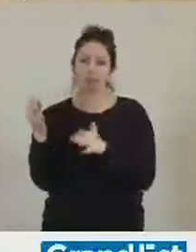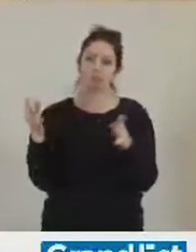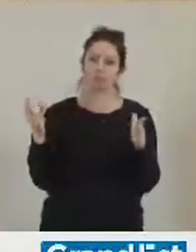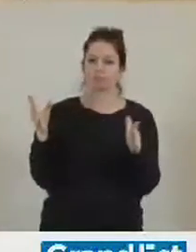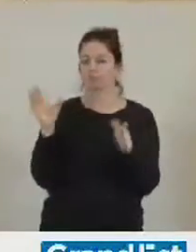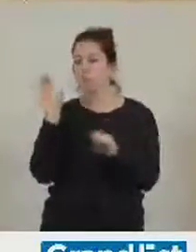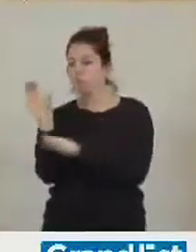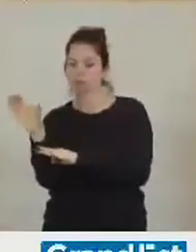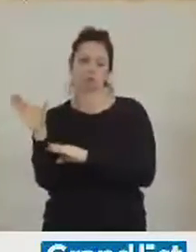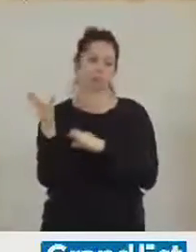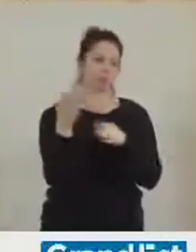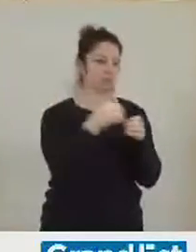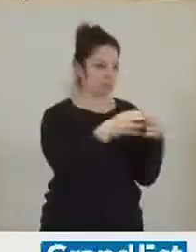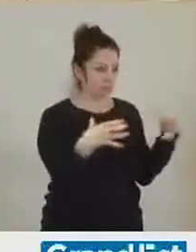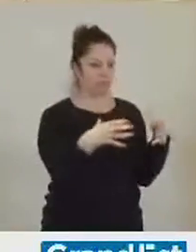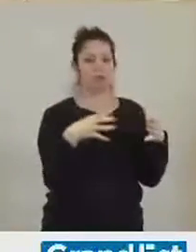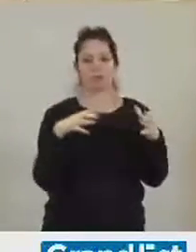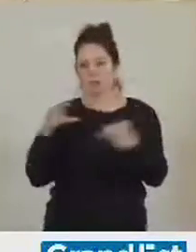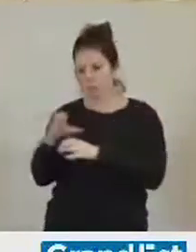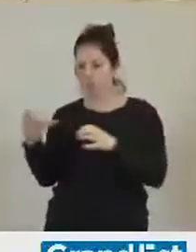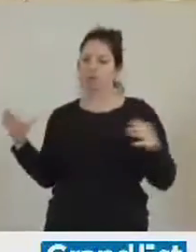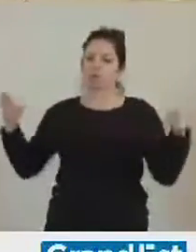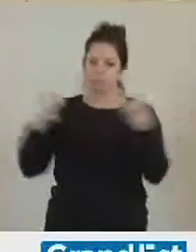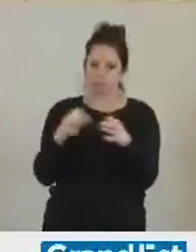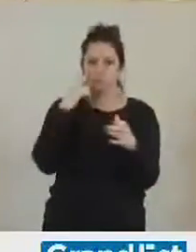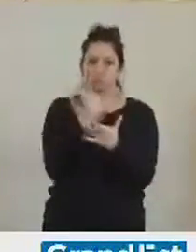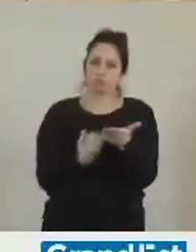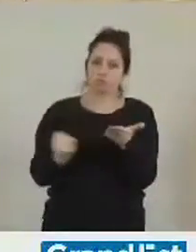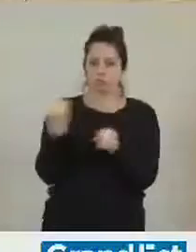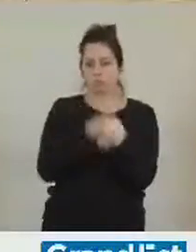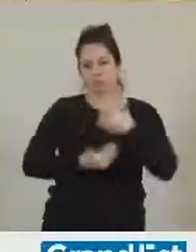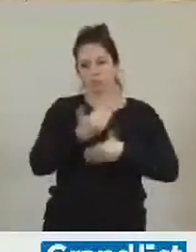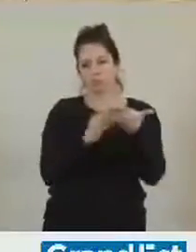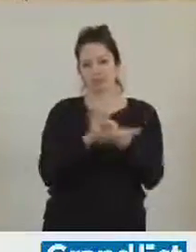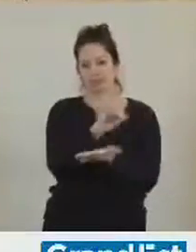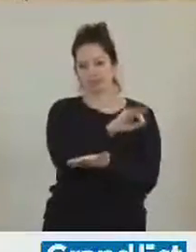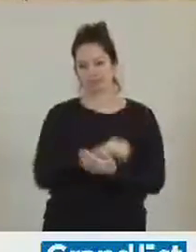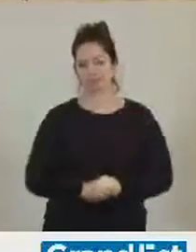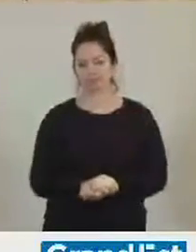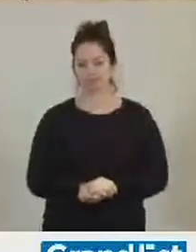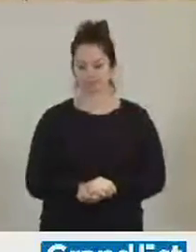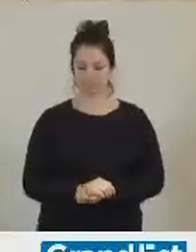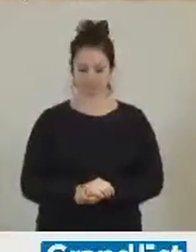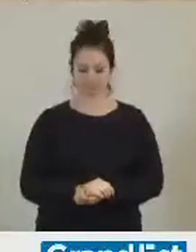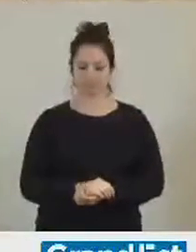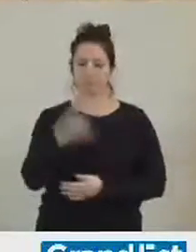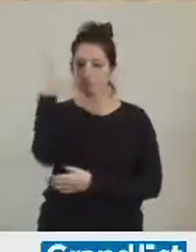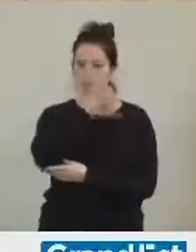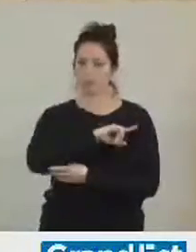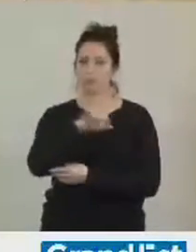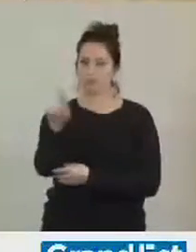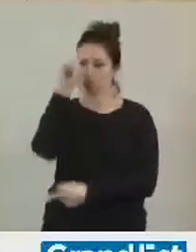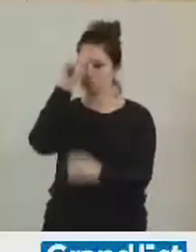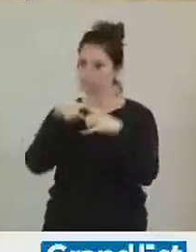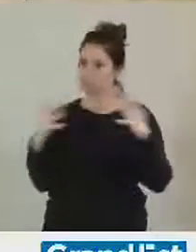et collaborateurs pour avoir pris une part active dans la construction de cette stratégie. Vous rappelez simplement peut-être l'enjeu. Un habitant